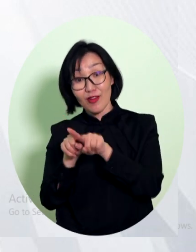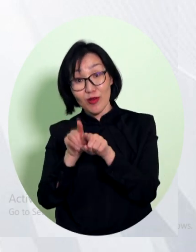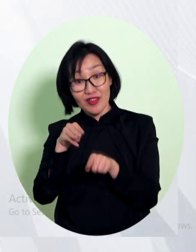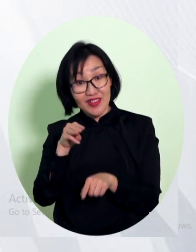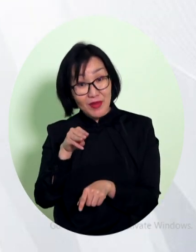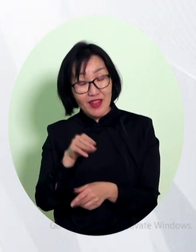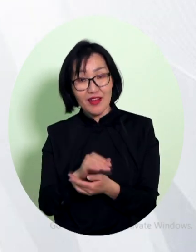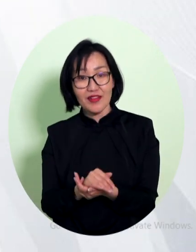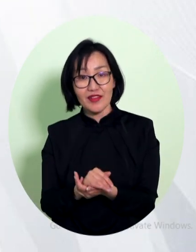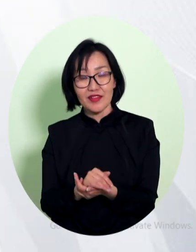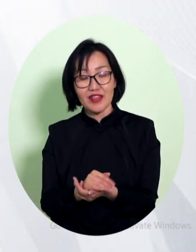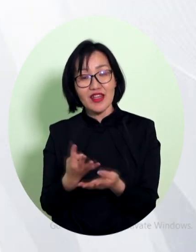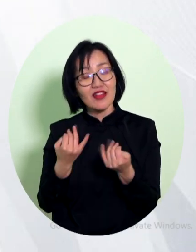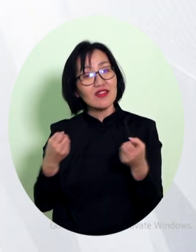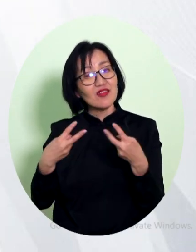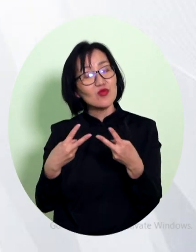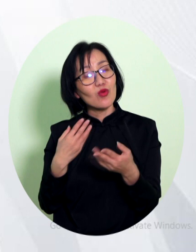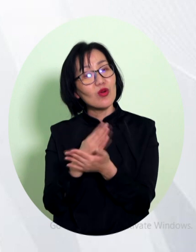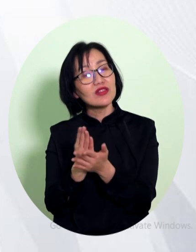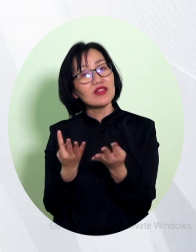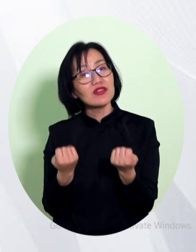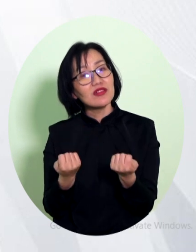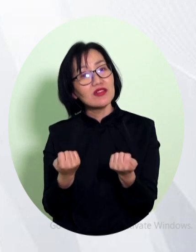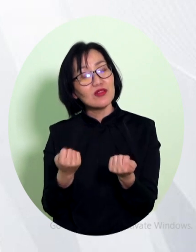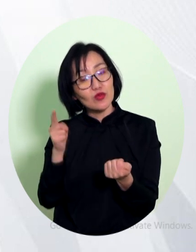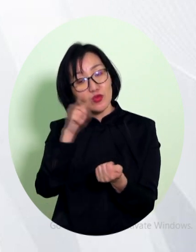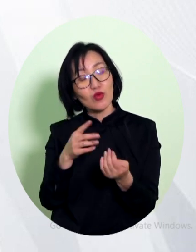За, үншээ. Хэдэн тэнцвэр хуваасан байна дугуйгаа?